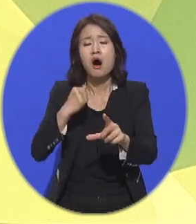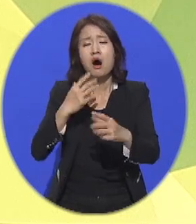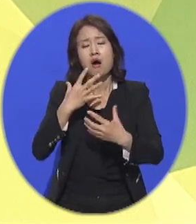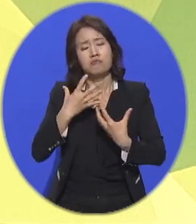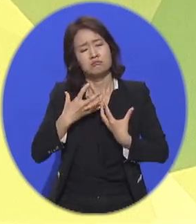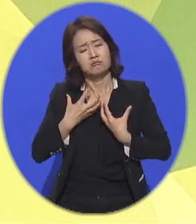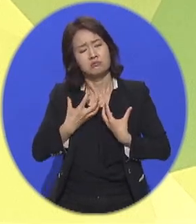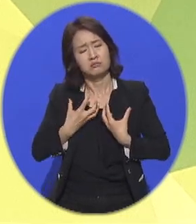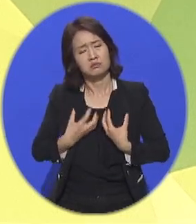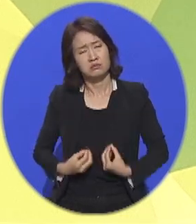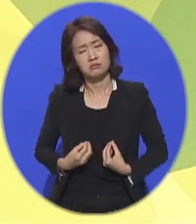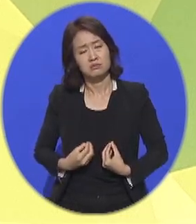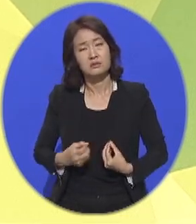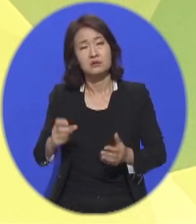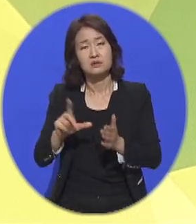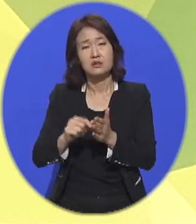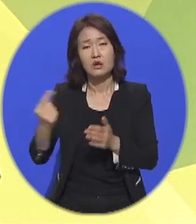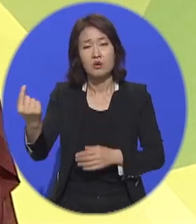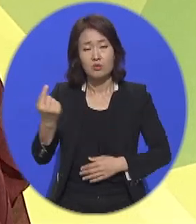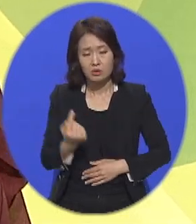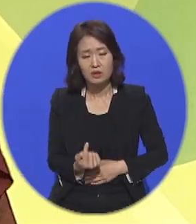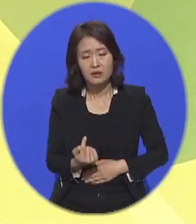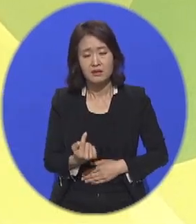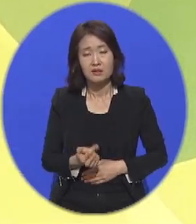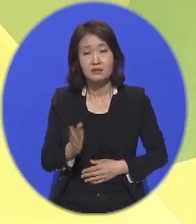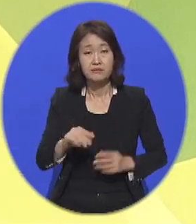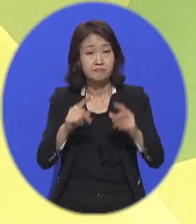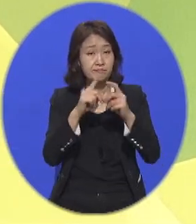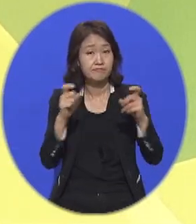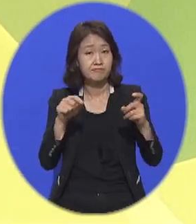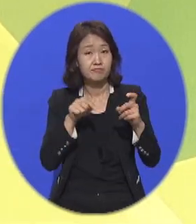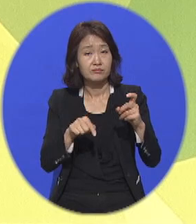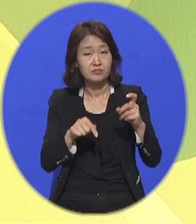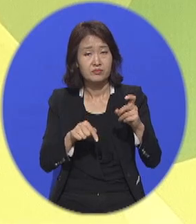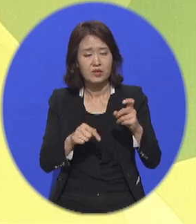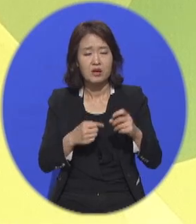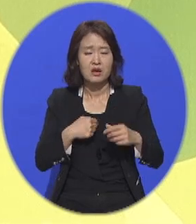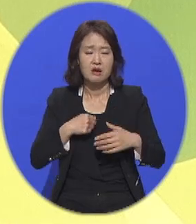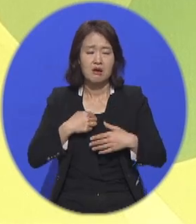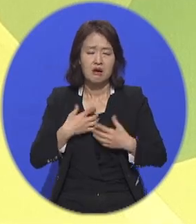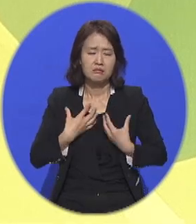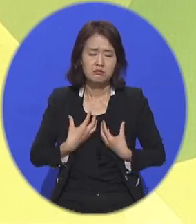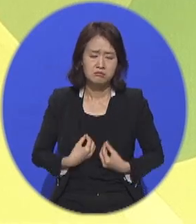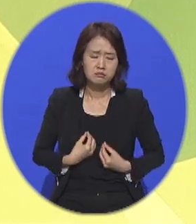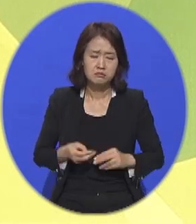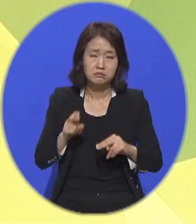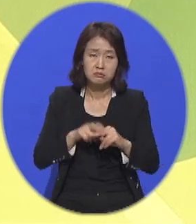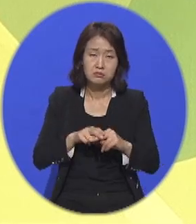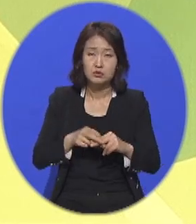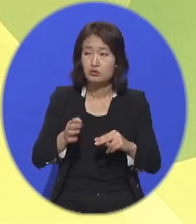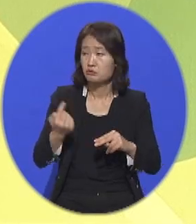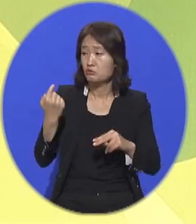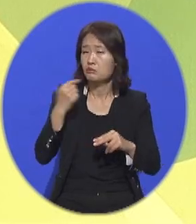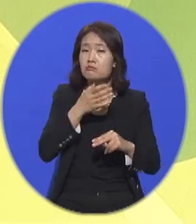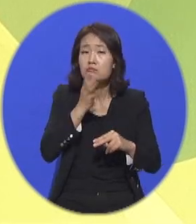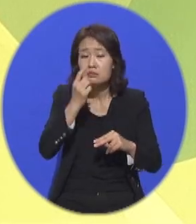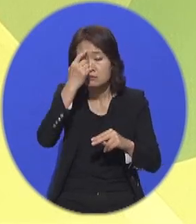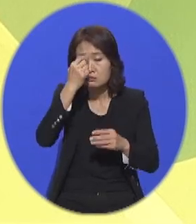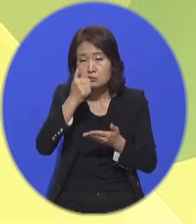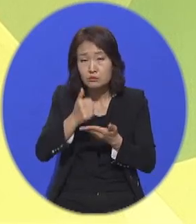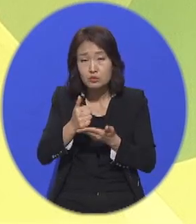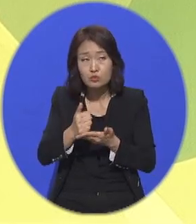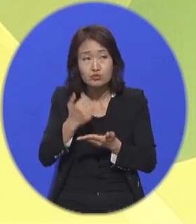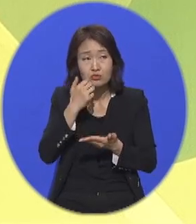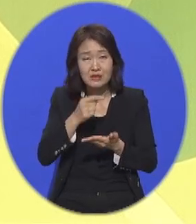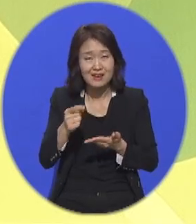그래가지고 이제 그냥 내려오다가 조그만 암자에서 막 그냥 허탈하게 앉아있는데 어디에서 한 노생이 그 전생을 보면서